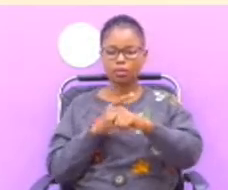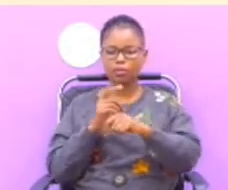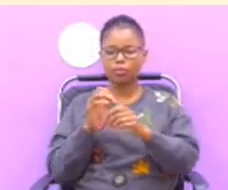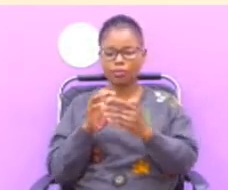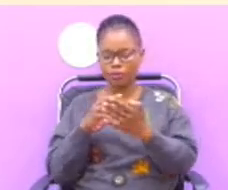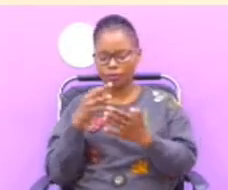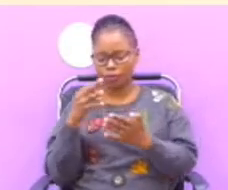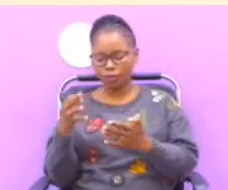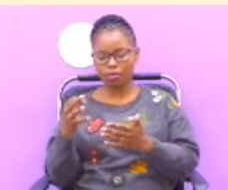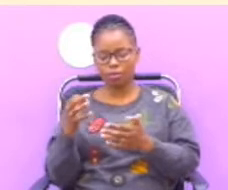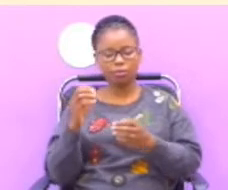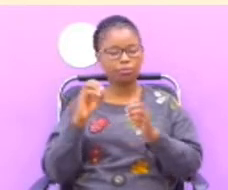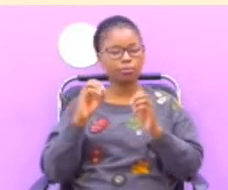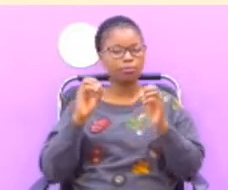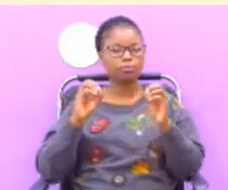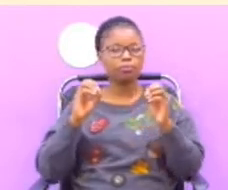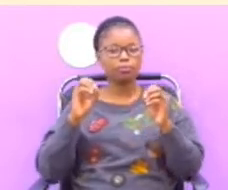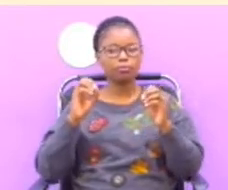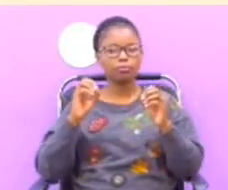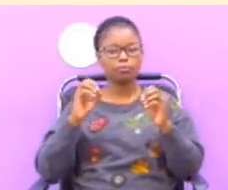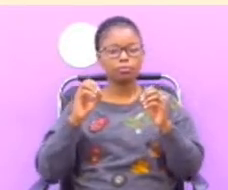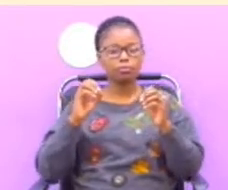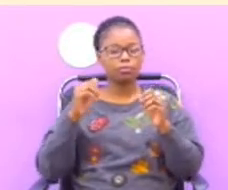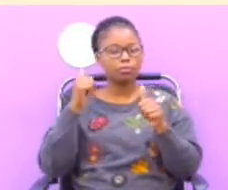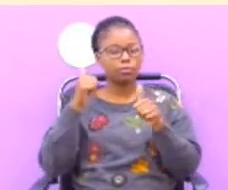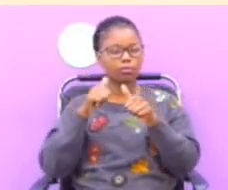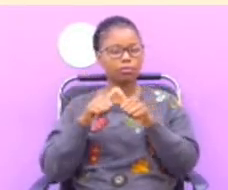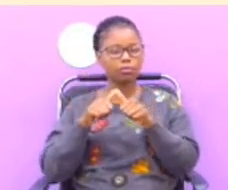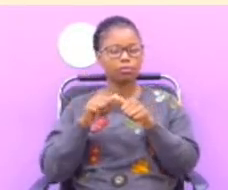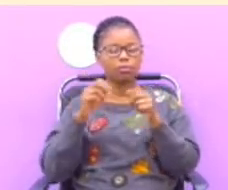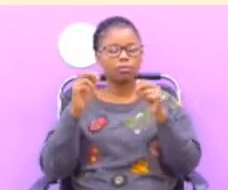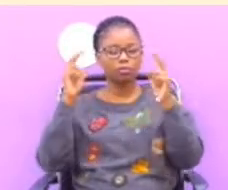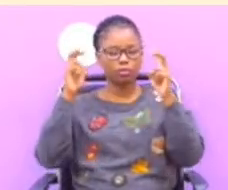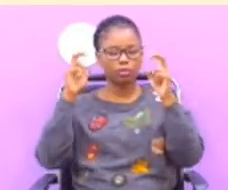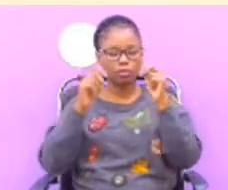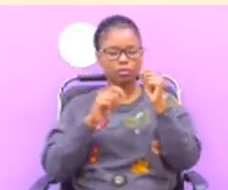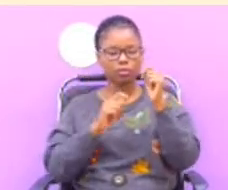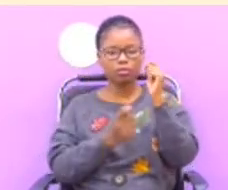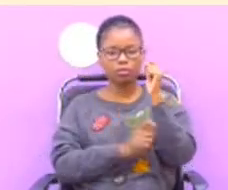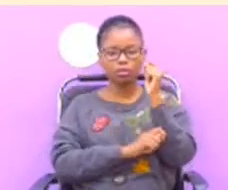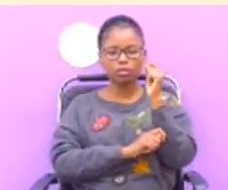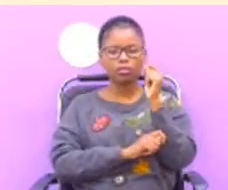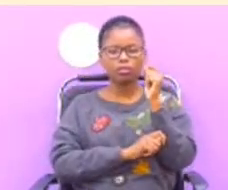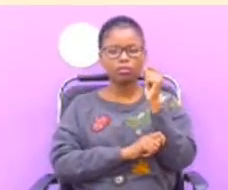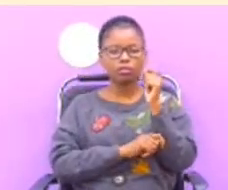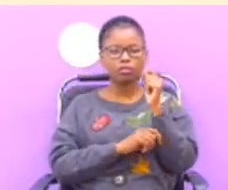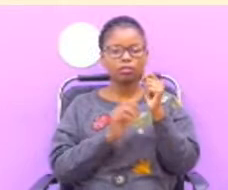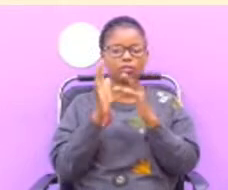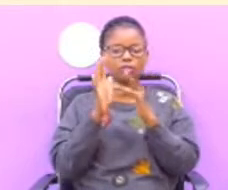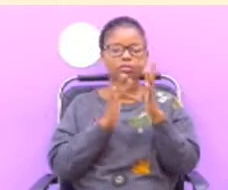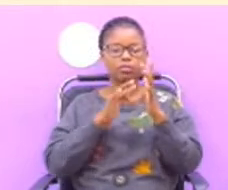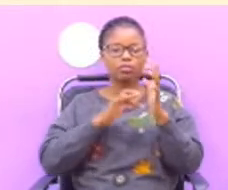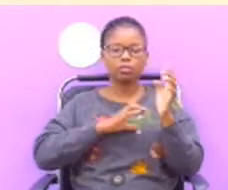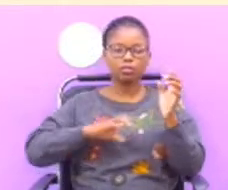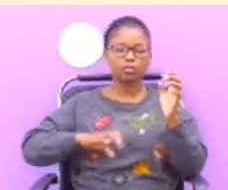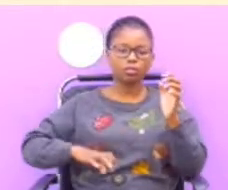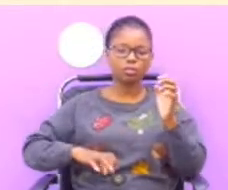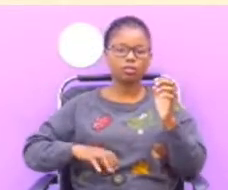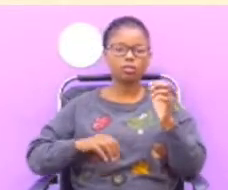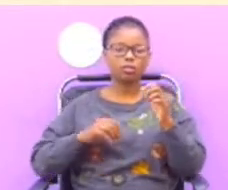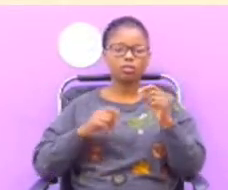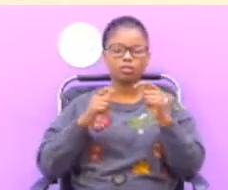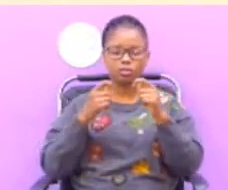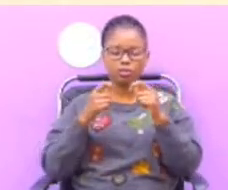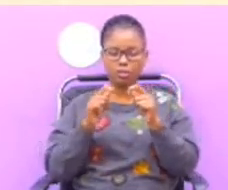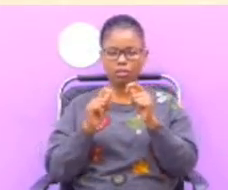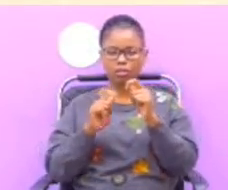gakagwathi. Uririkane Saitani akigeria Jesu Kristo ni kumugeria mugeririe. Niko mudhunguthia